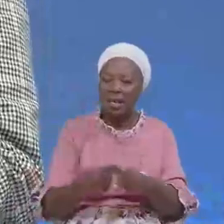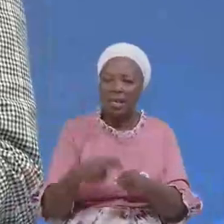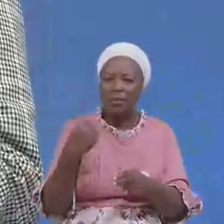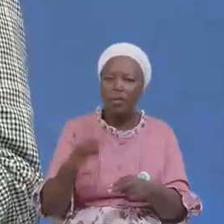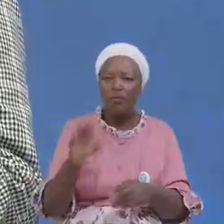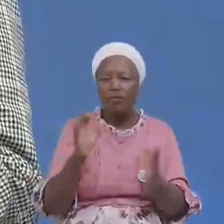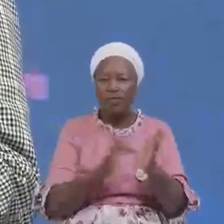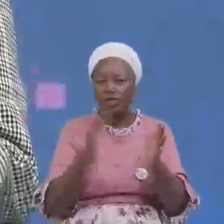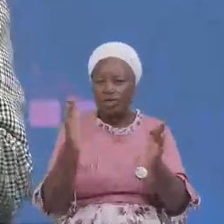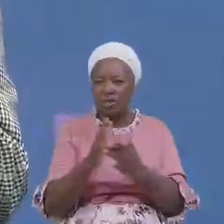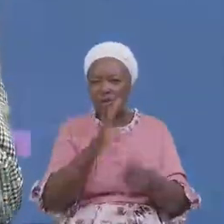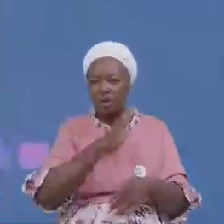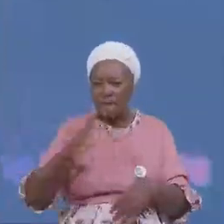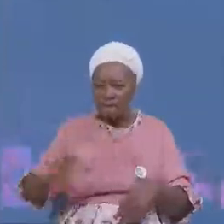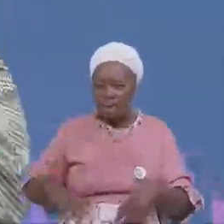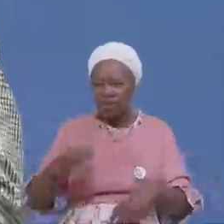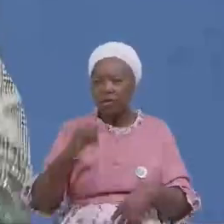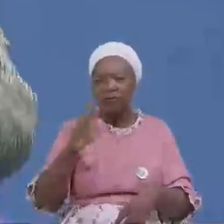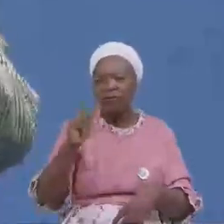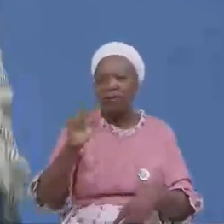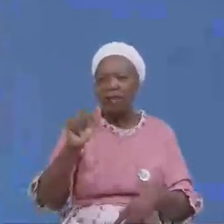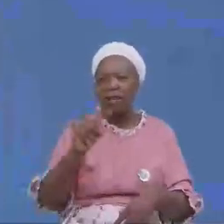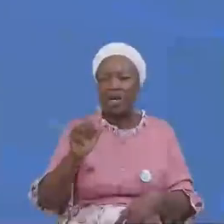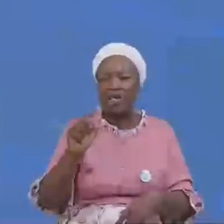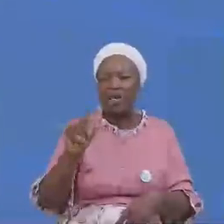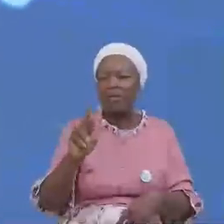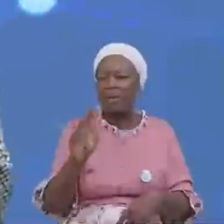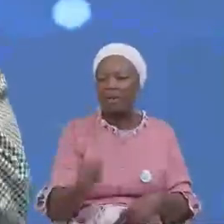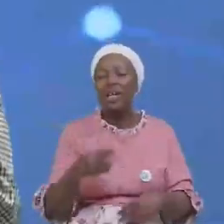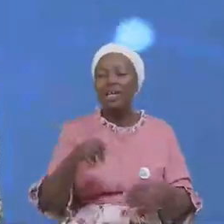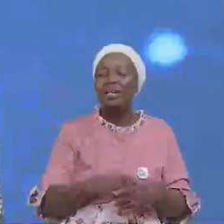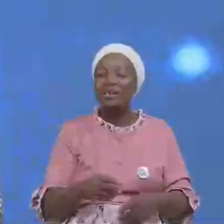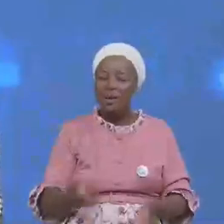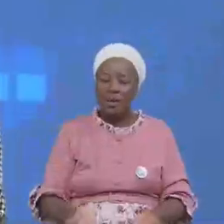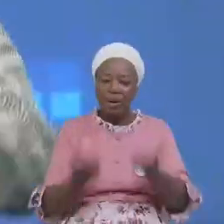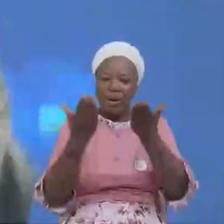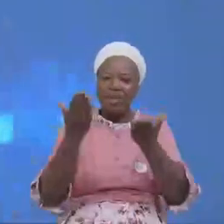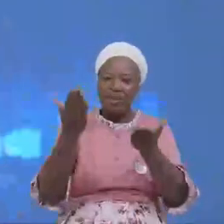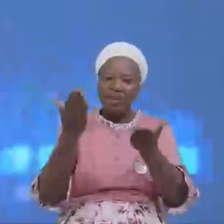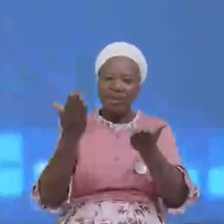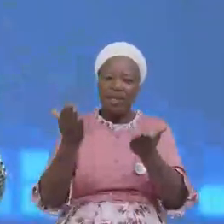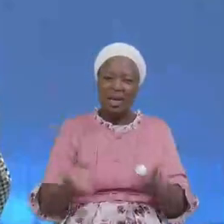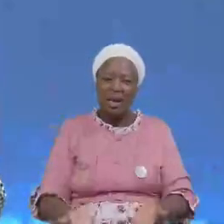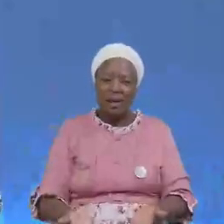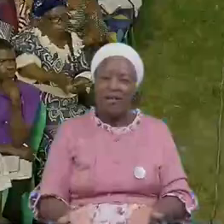Jésus-Christ de Nazareth, lève-toi et marche. Lève-toi.